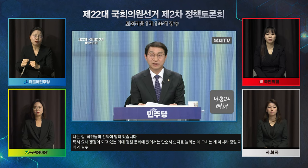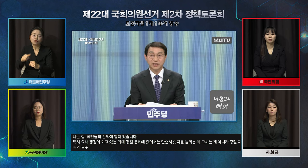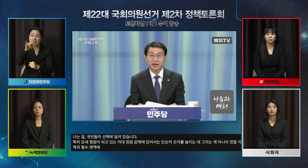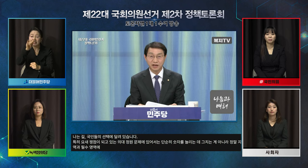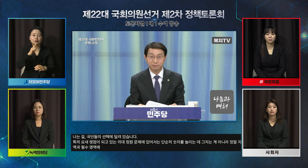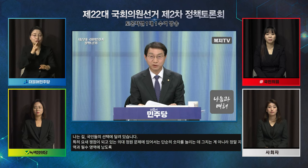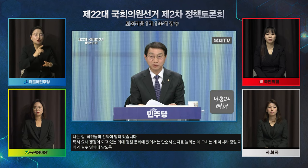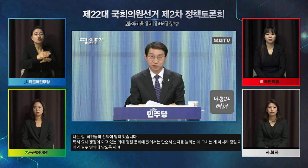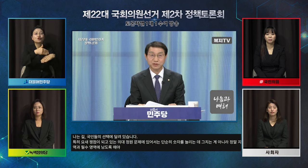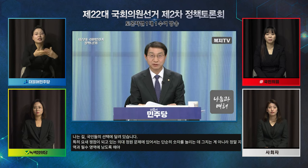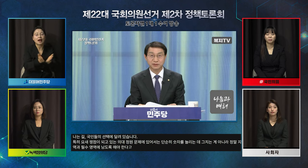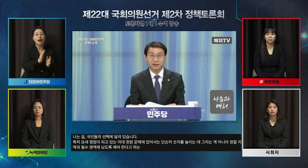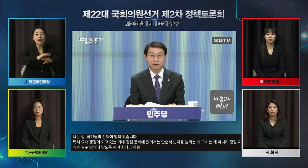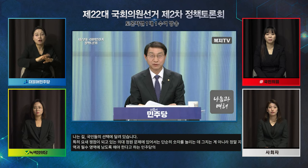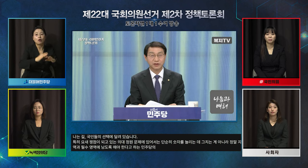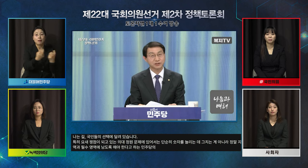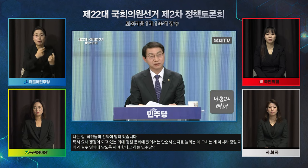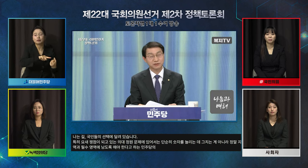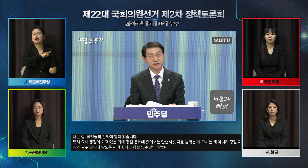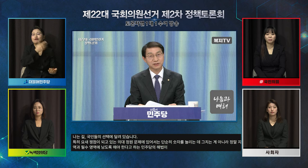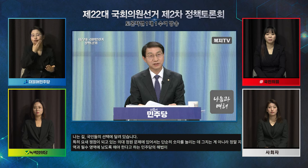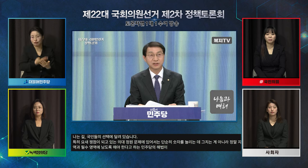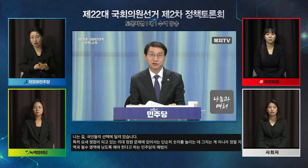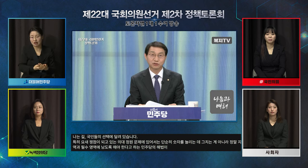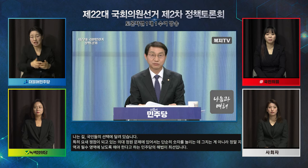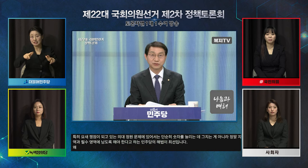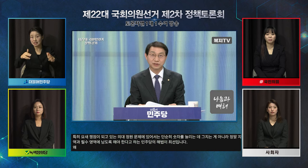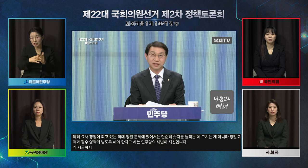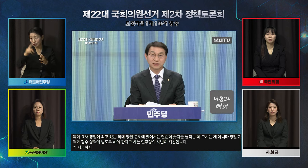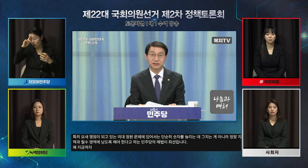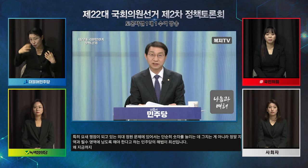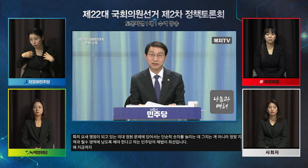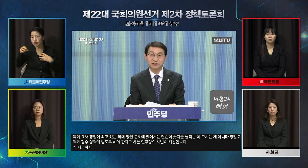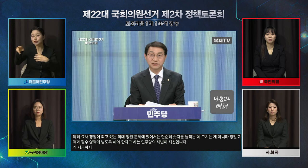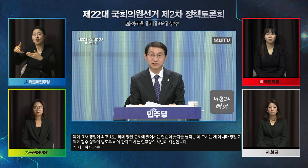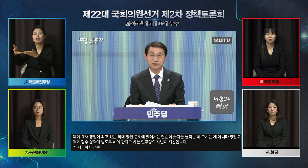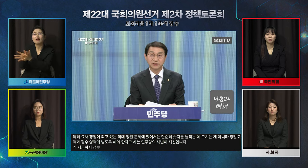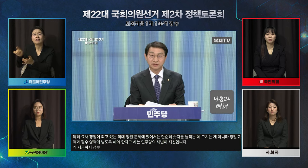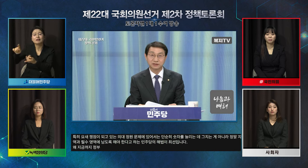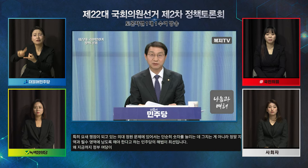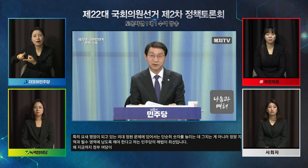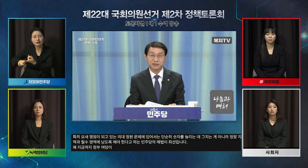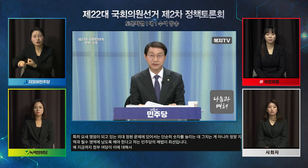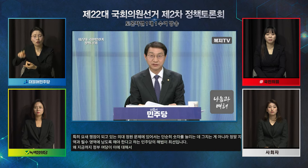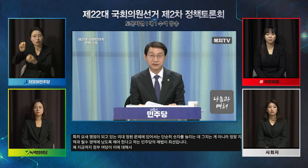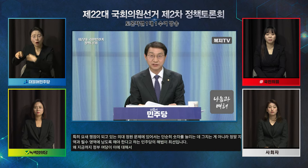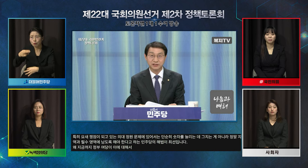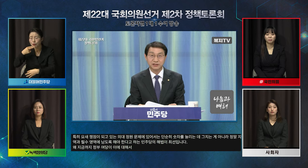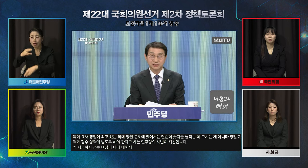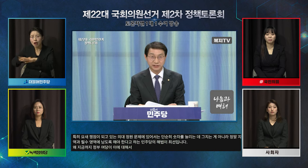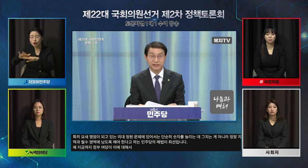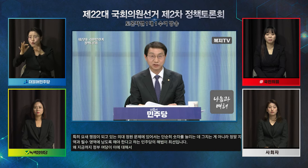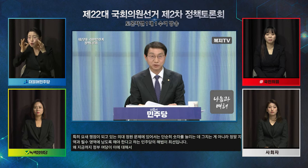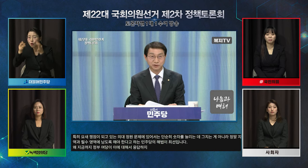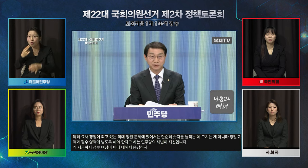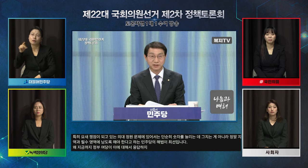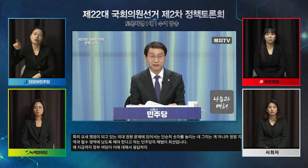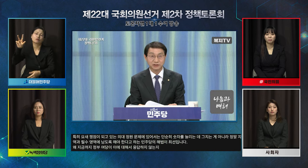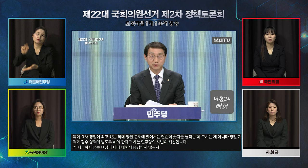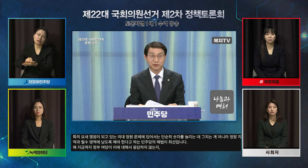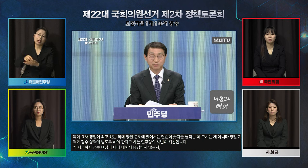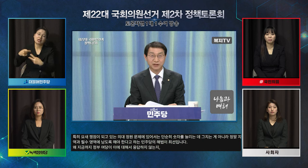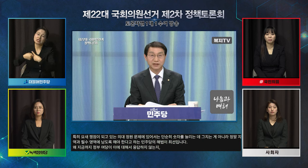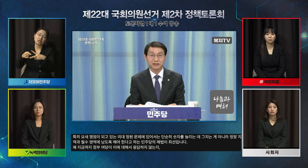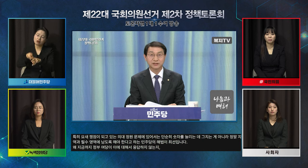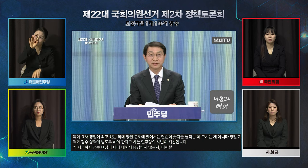민주당의 해법이 최선입니다. 왜 지금까지 정부 여당이 이에 대해서 응답하지 않는지 이해할 수 없습니다.